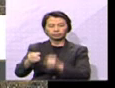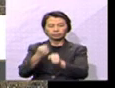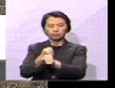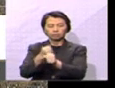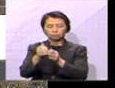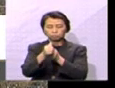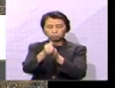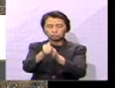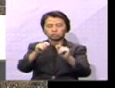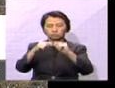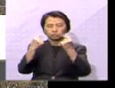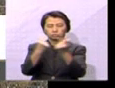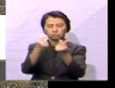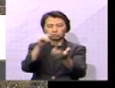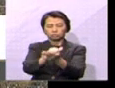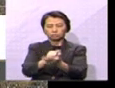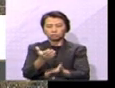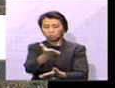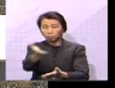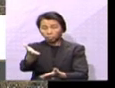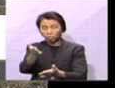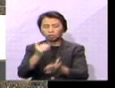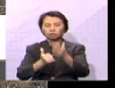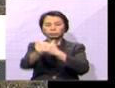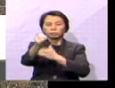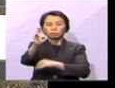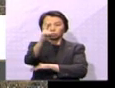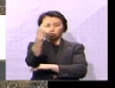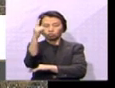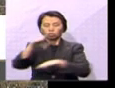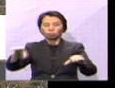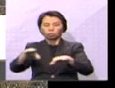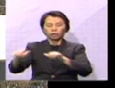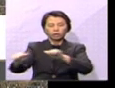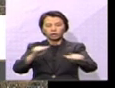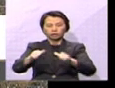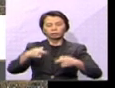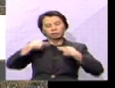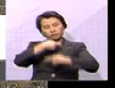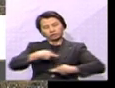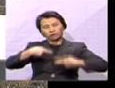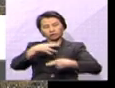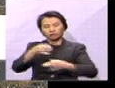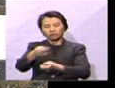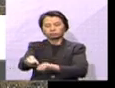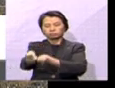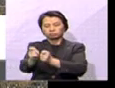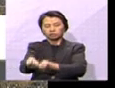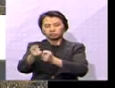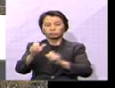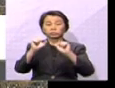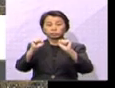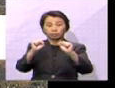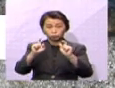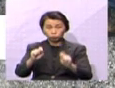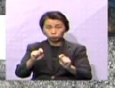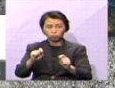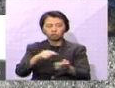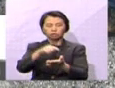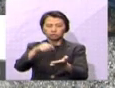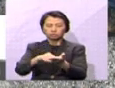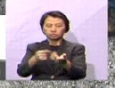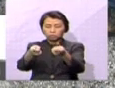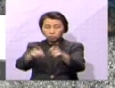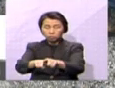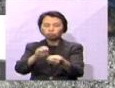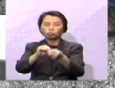mengetuai kumpulan tersebut mereka telah ke hutan berkenaan untuk melakukan aktiviti rekreasi dan memancing sejak Sabtu lalu ini merupakan